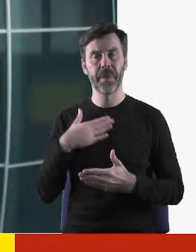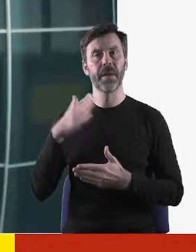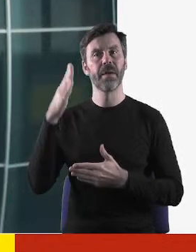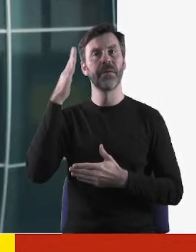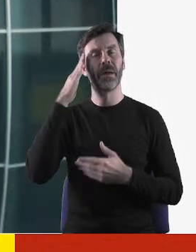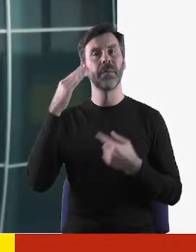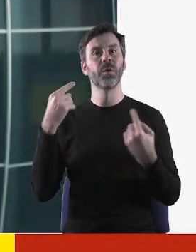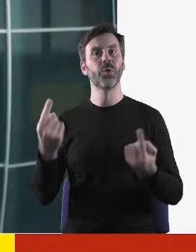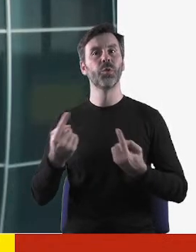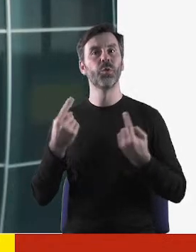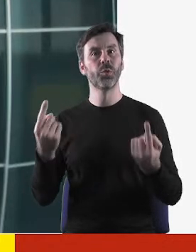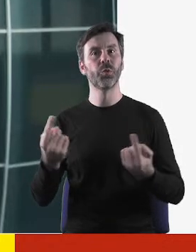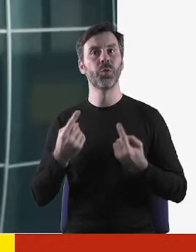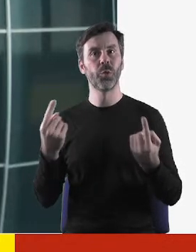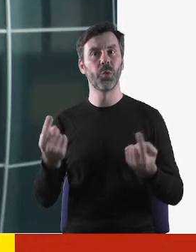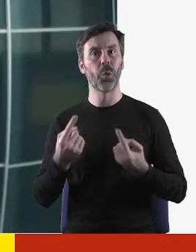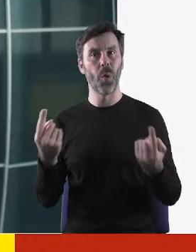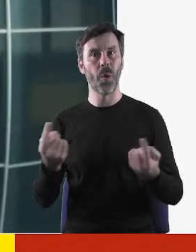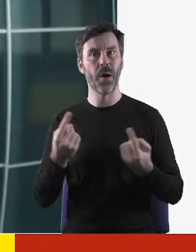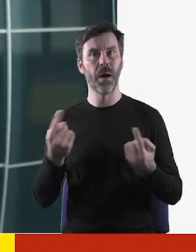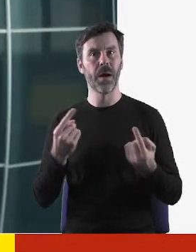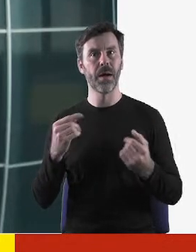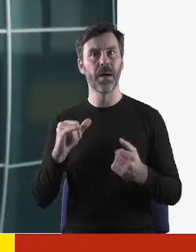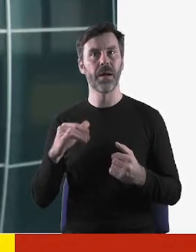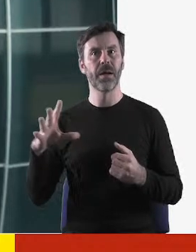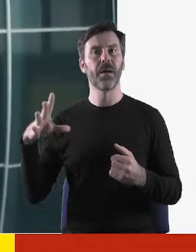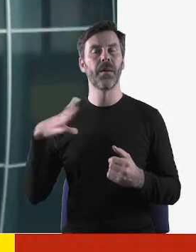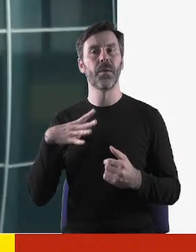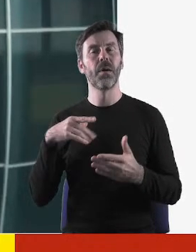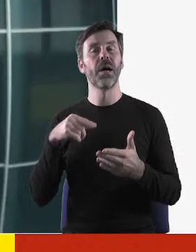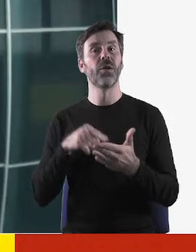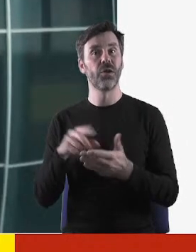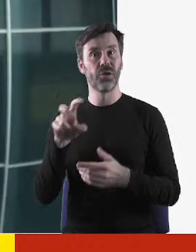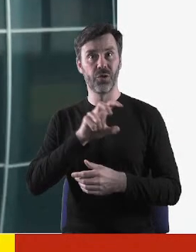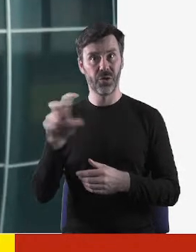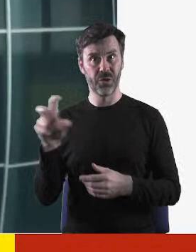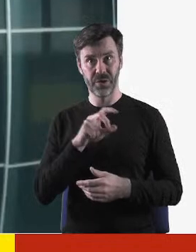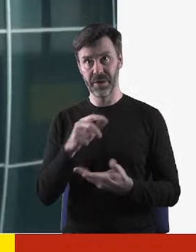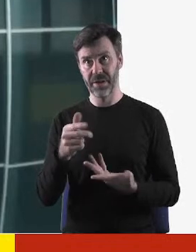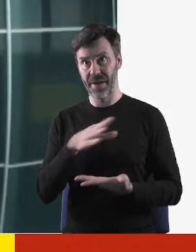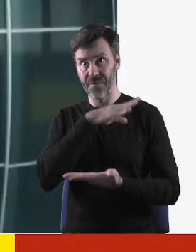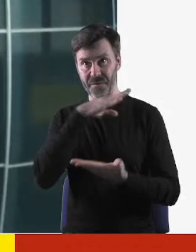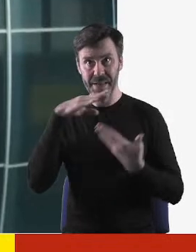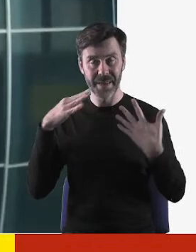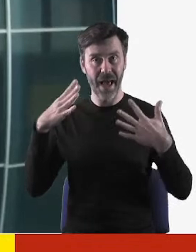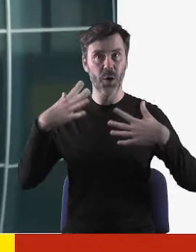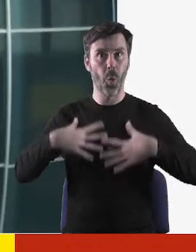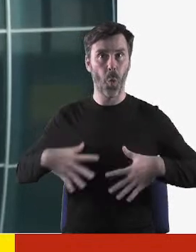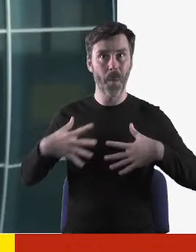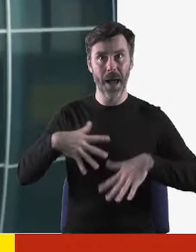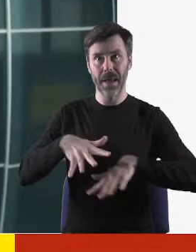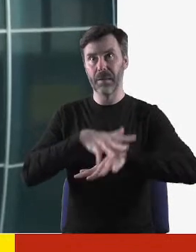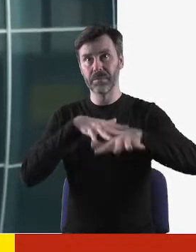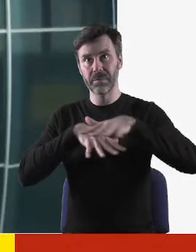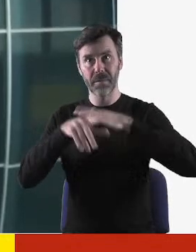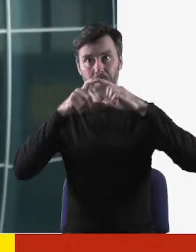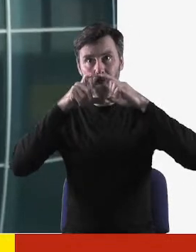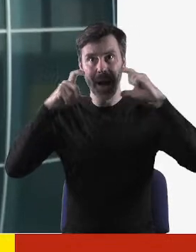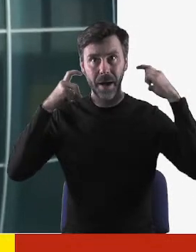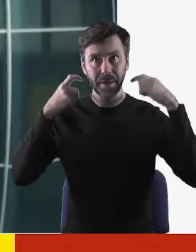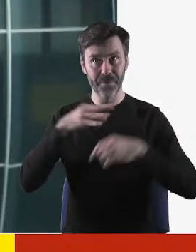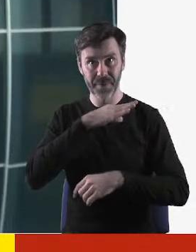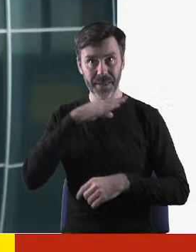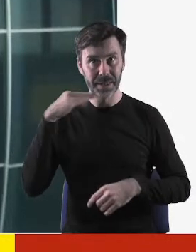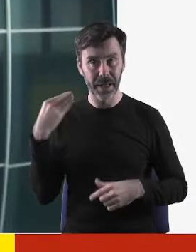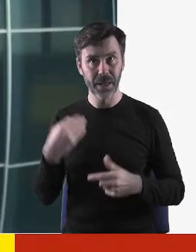prawda, tych środków nam wystarczy, czy jesteśmy tutaj gotowi. Trzecie pytanie,